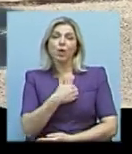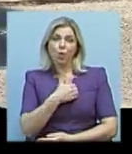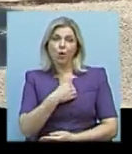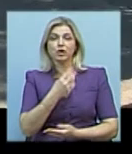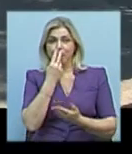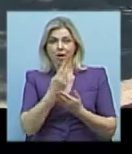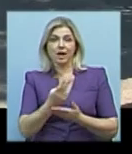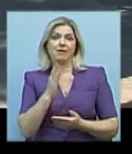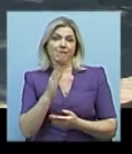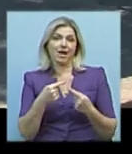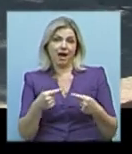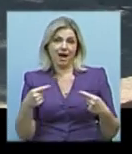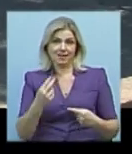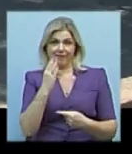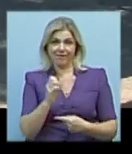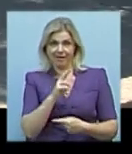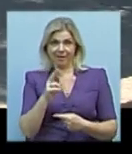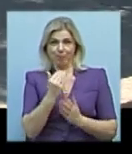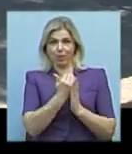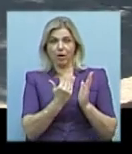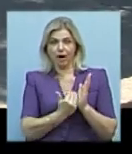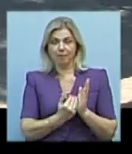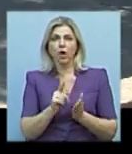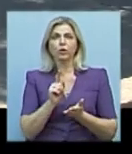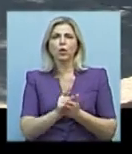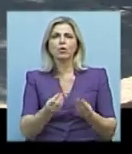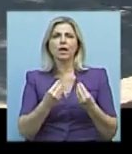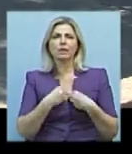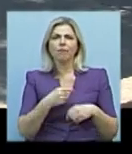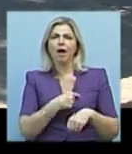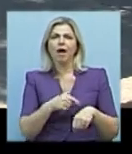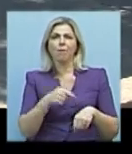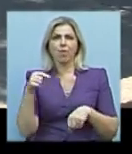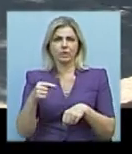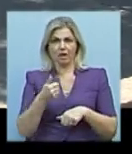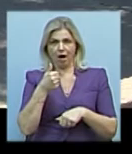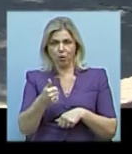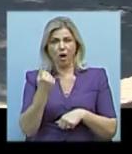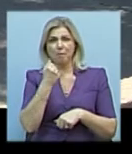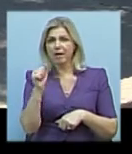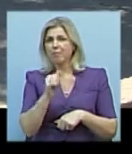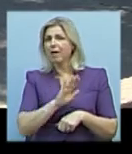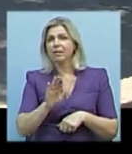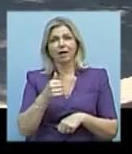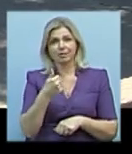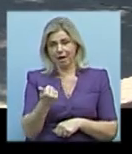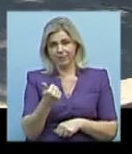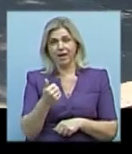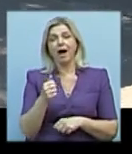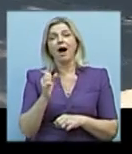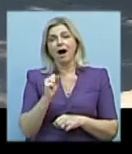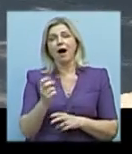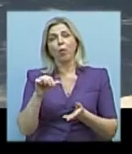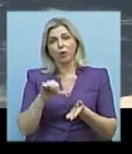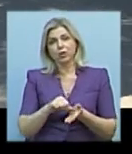програми. Панафутбол повинен давати емоції, причому хороші. Тобто перемога не головне. Головне – участь з такими хорошими людьми,